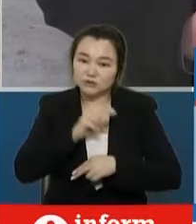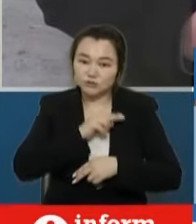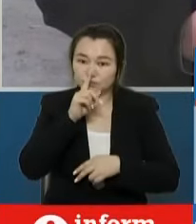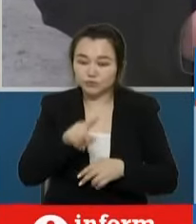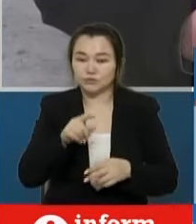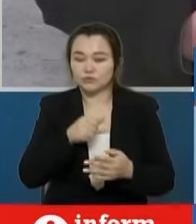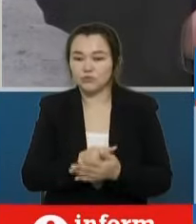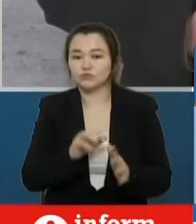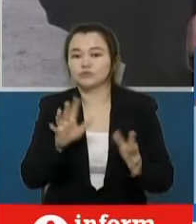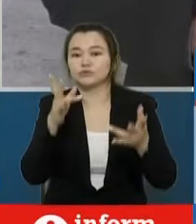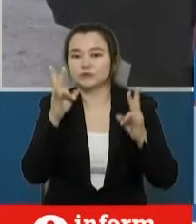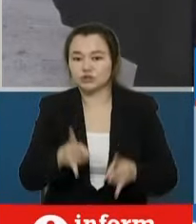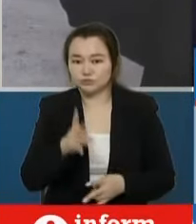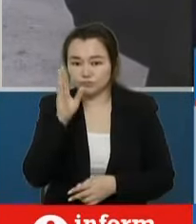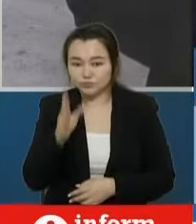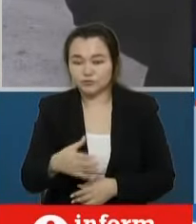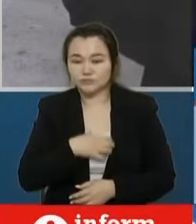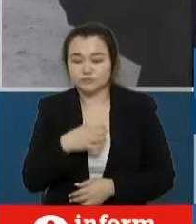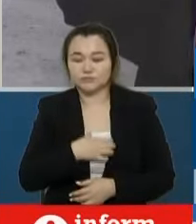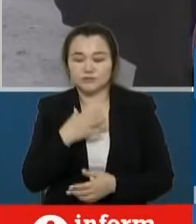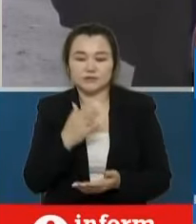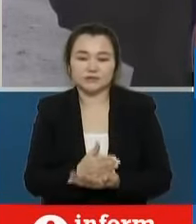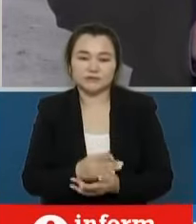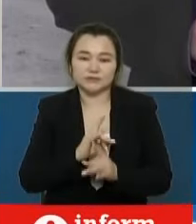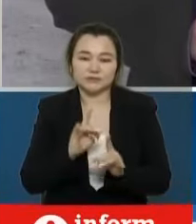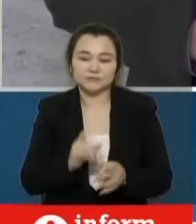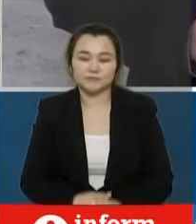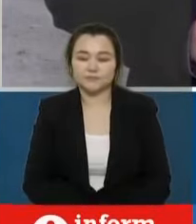бола ма деп қорқады. Меруерт Сабыртай, Мирас Анетов, Информбюро, Жетісу облысынан.